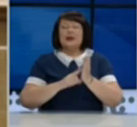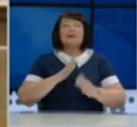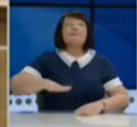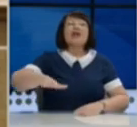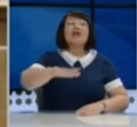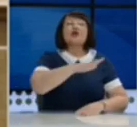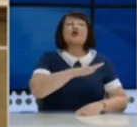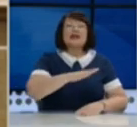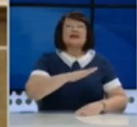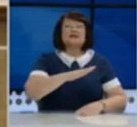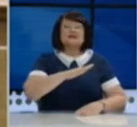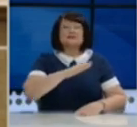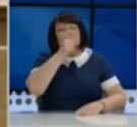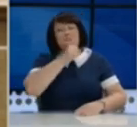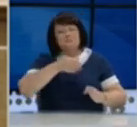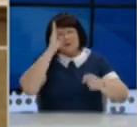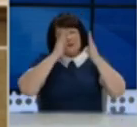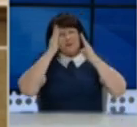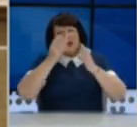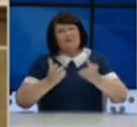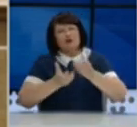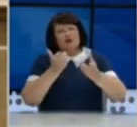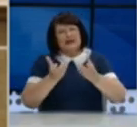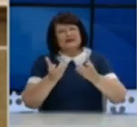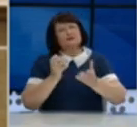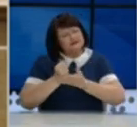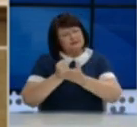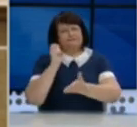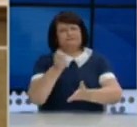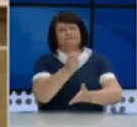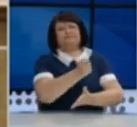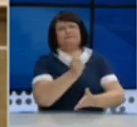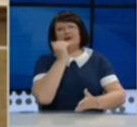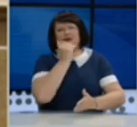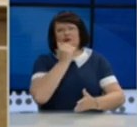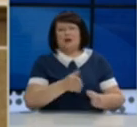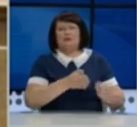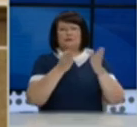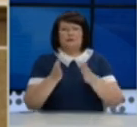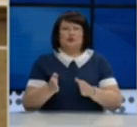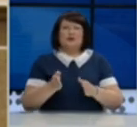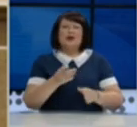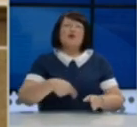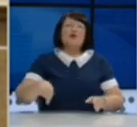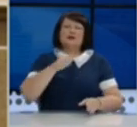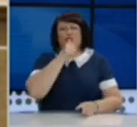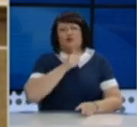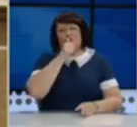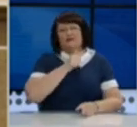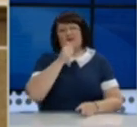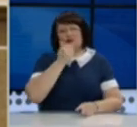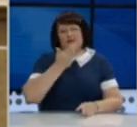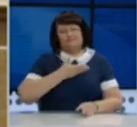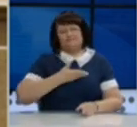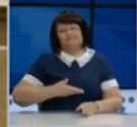χτυπήθηκαν. Από την άλλη πλευρά, δεν υπάρχει καμία αμφιβολία ότι όλοι είμαστε πληγωμένοι από όσα